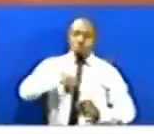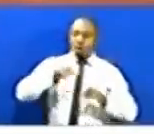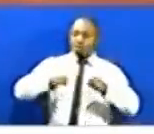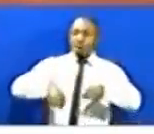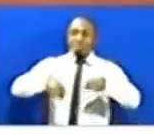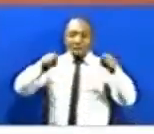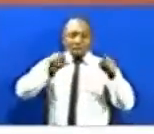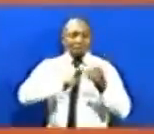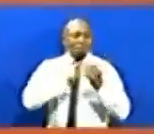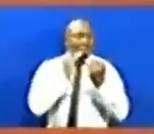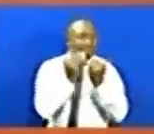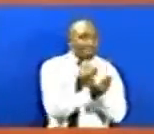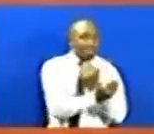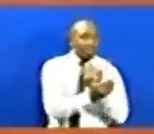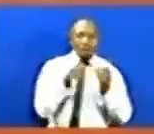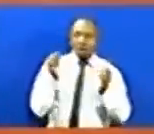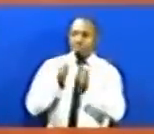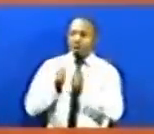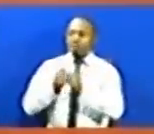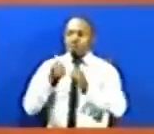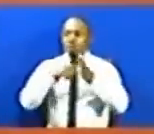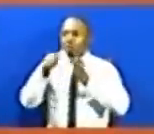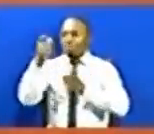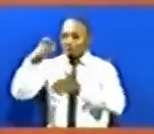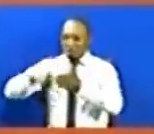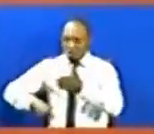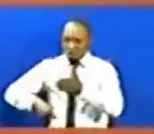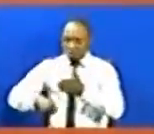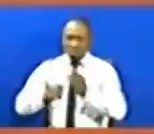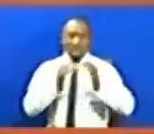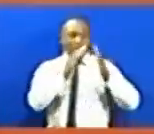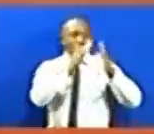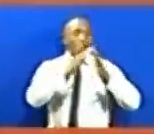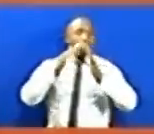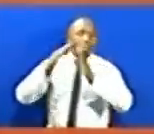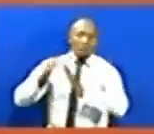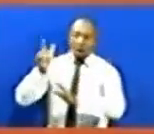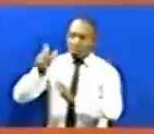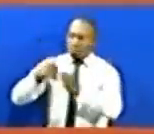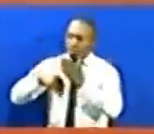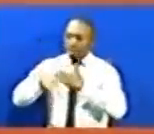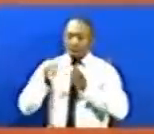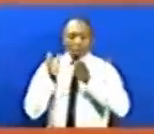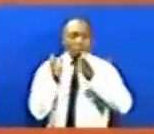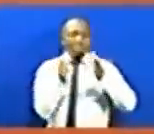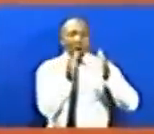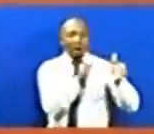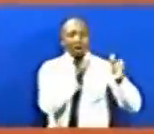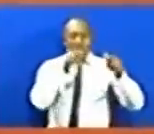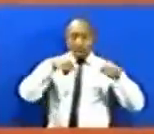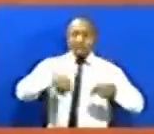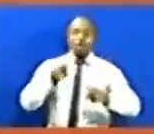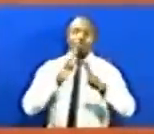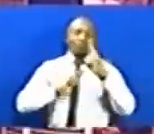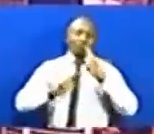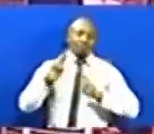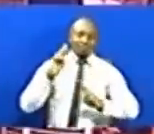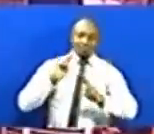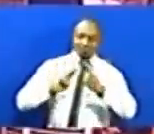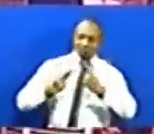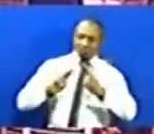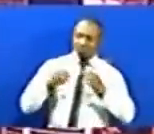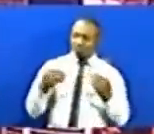ya kuwepo na mamlaka za udhibiti wa masuala ya ulipaji wa kodi za nyumba pale watu wanapokwenda kupanga. Ndicho ambacho tutajadili hii